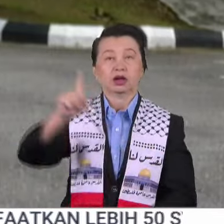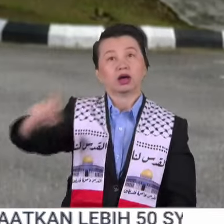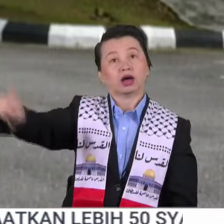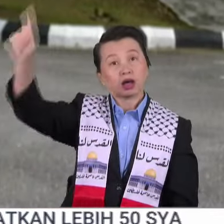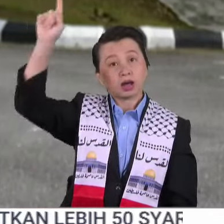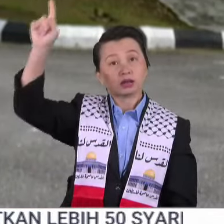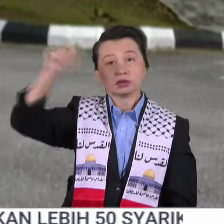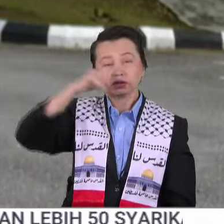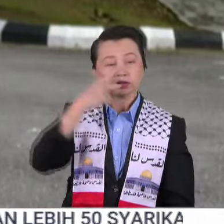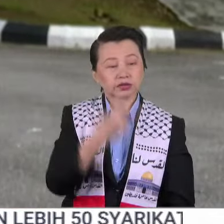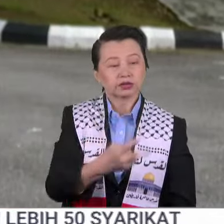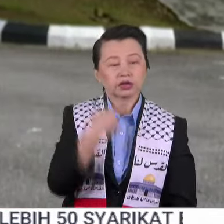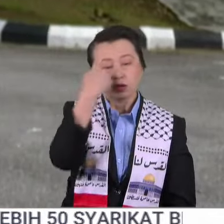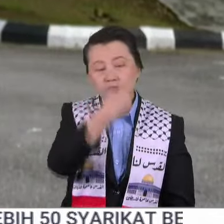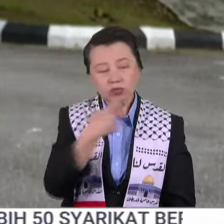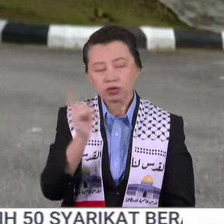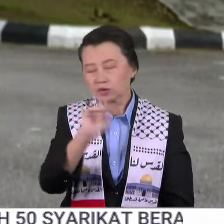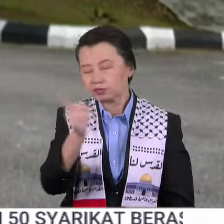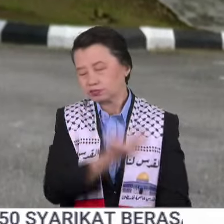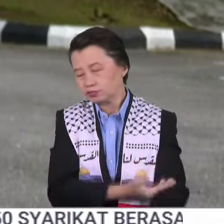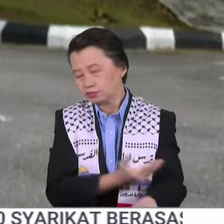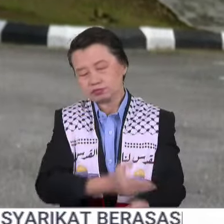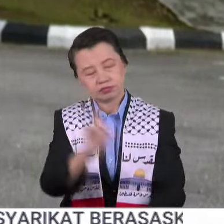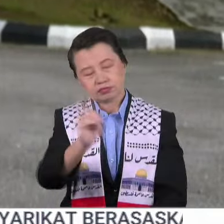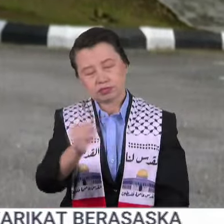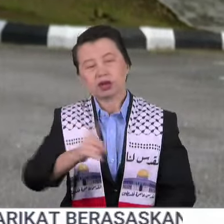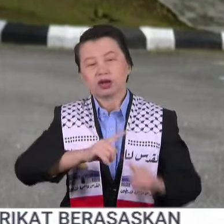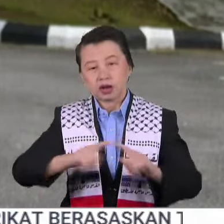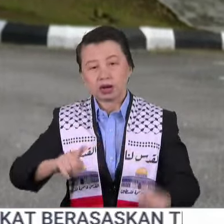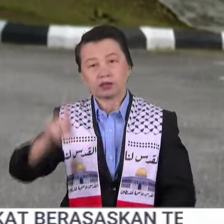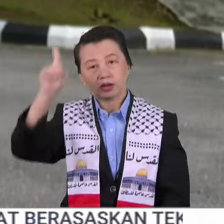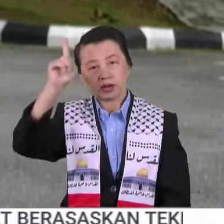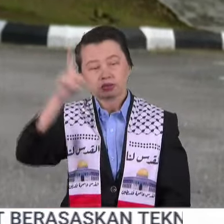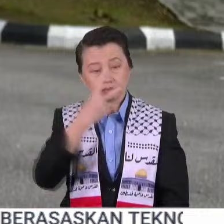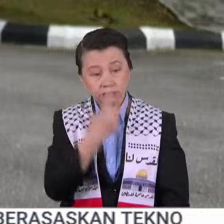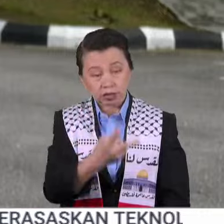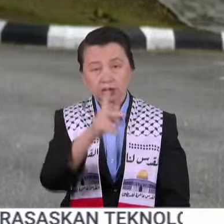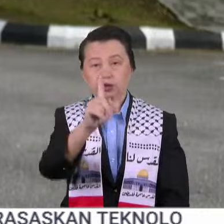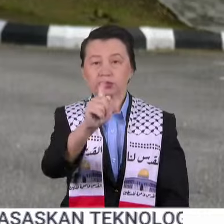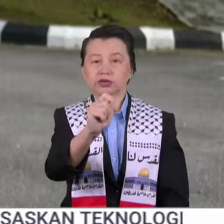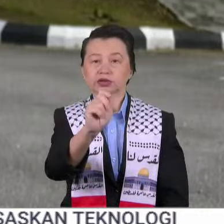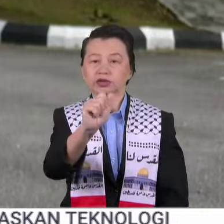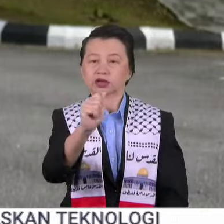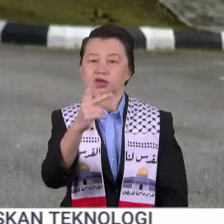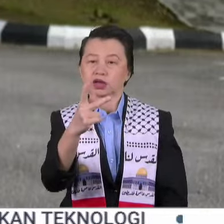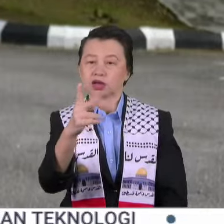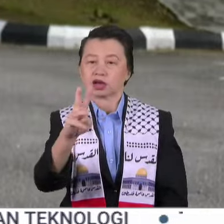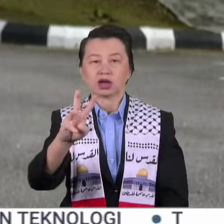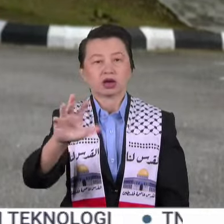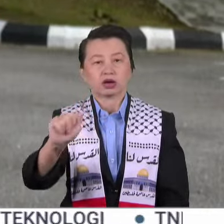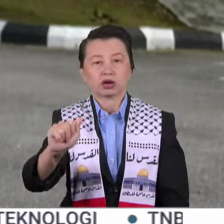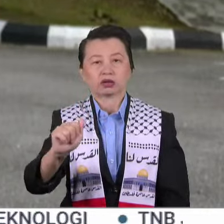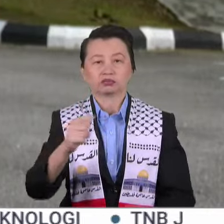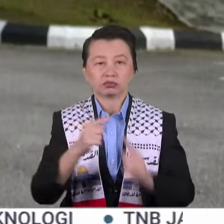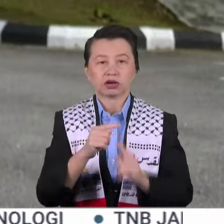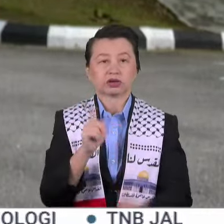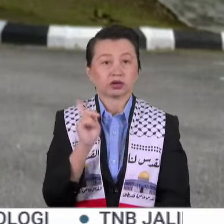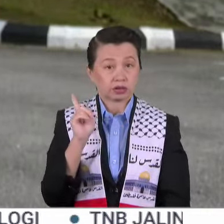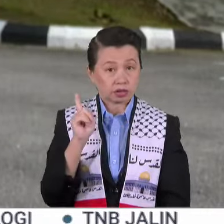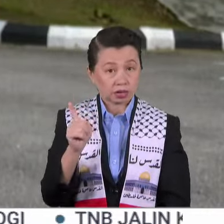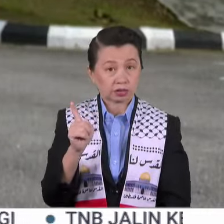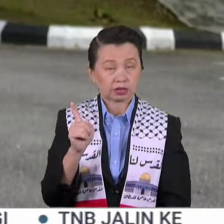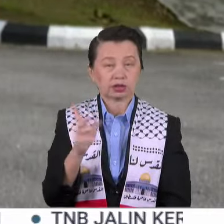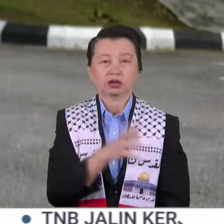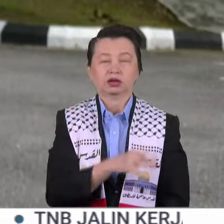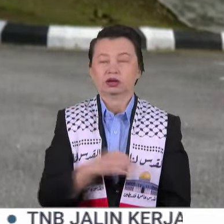tidak memandang rupa paras dan keturunan. Sebaliknya, ketakwaan kita kepadanya Yang Maha Esa. Leila